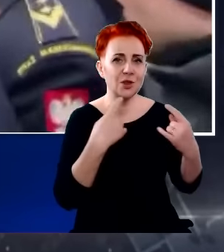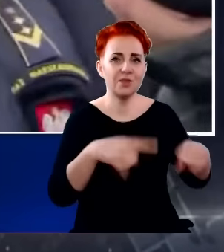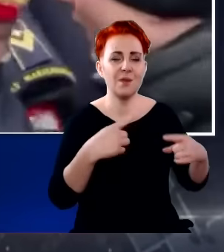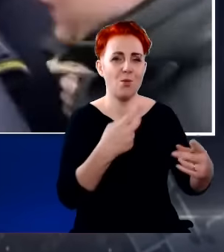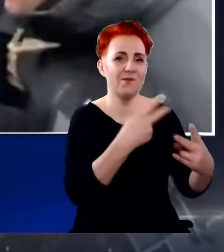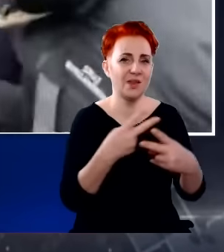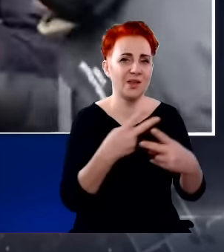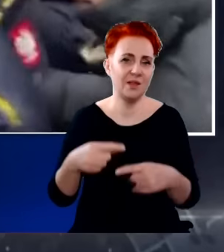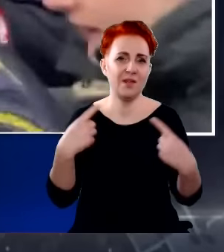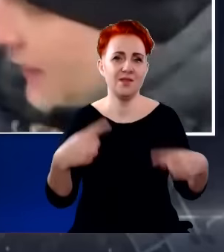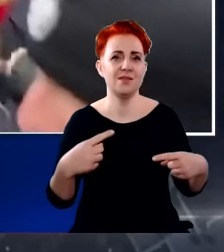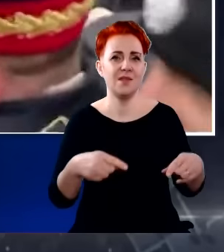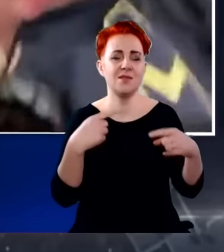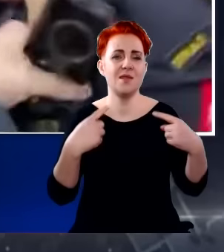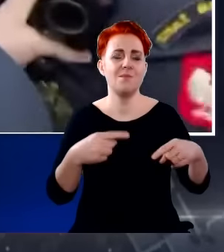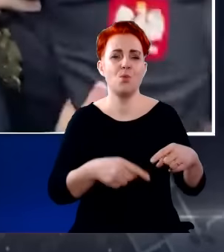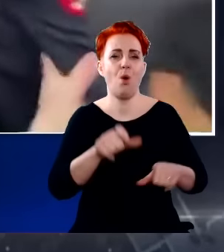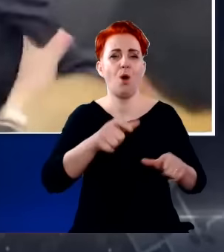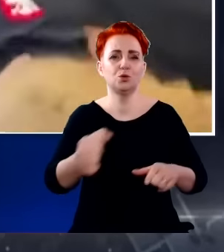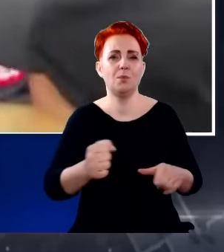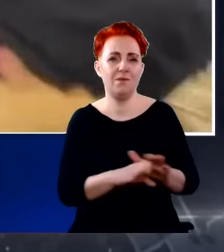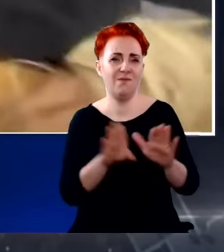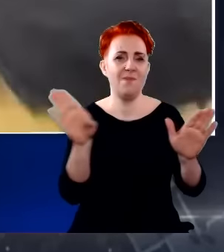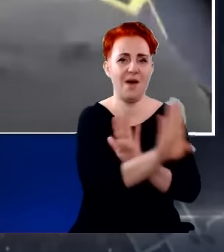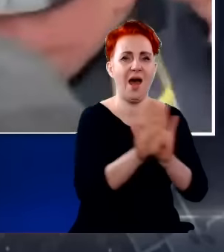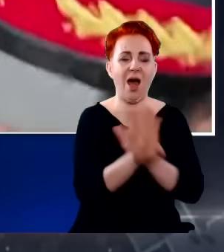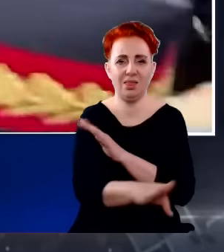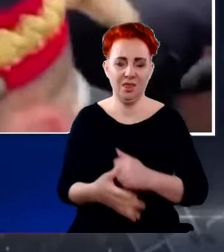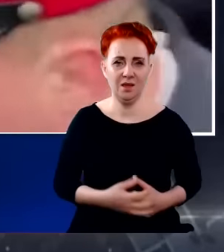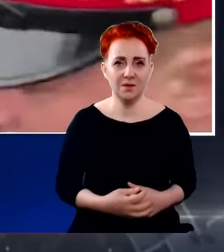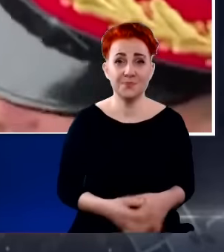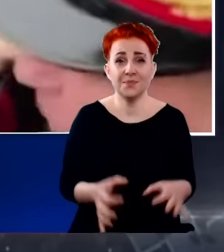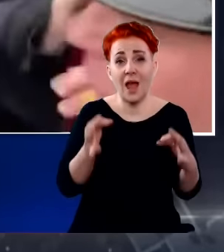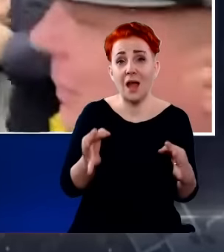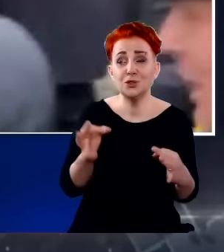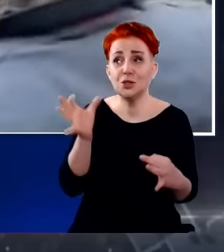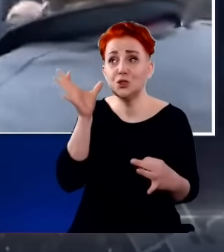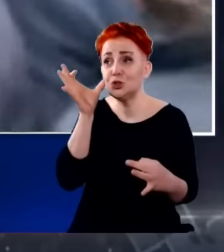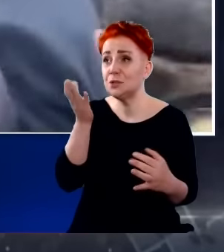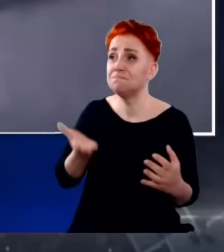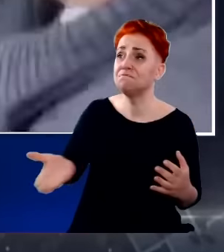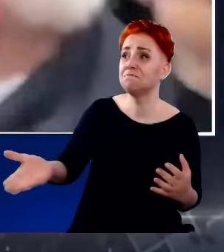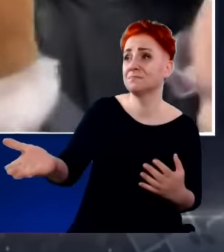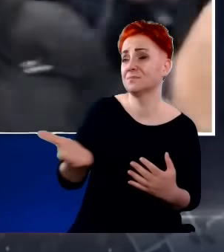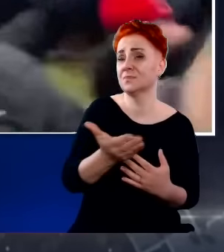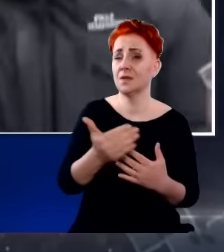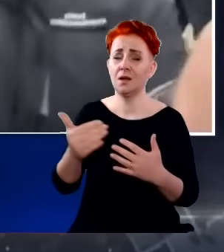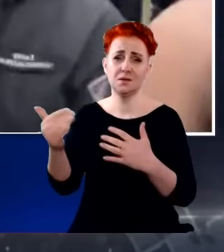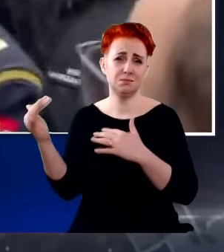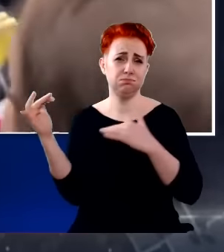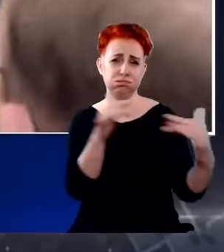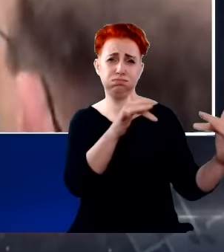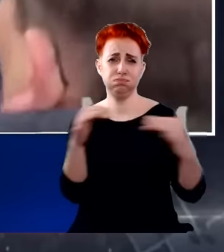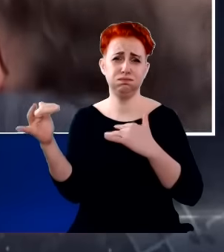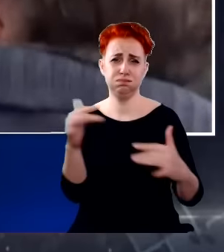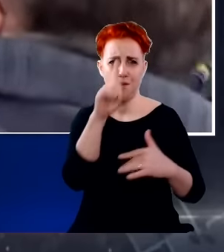posłów nie był wypychany. Ale ja bym chciała zwrócić uwagę na zupełnie co innego. To, co w tej chwili się dzieje, to jest takie igrzyska, które się daje naszym obywatelom,